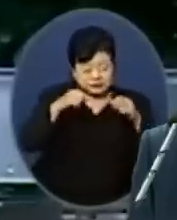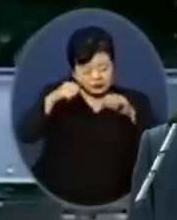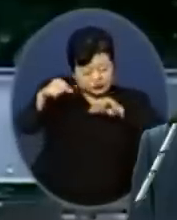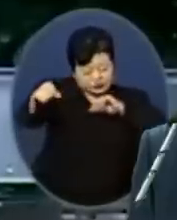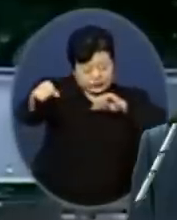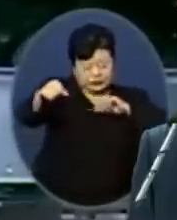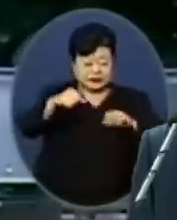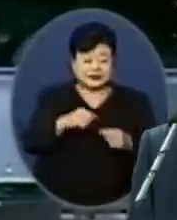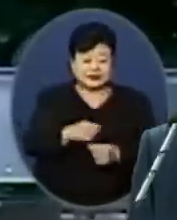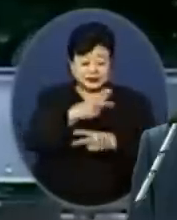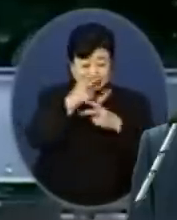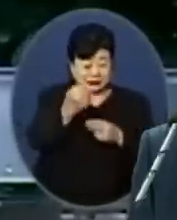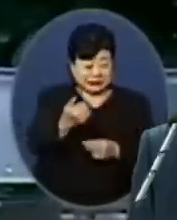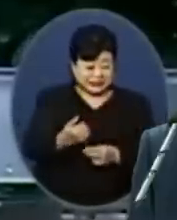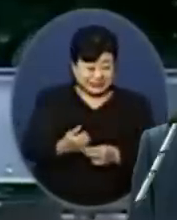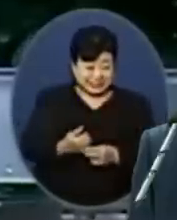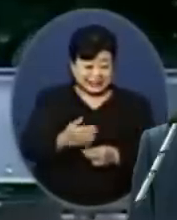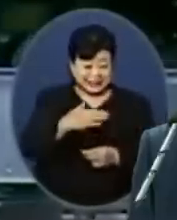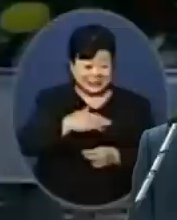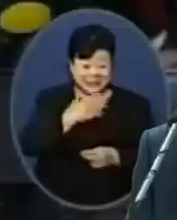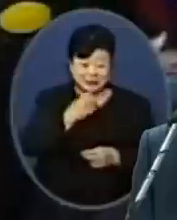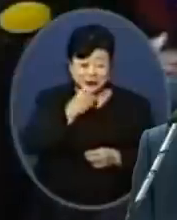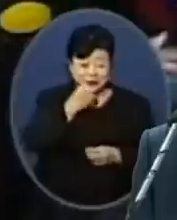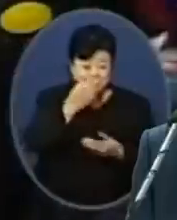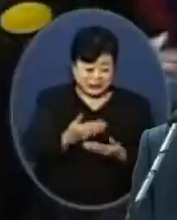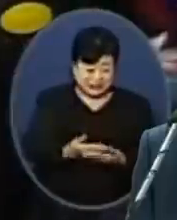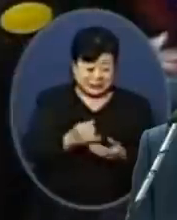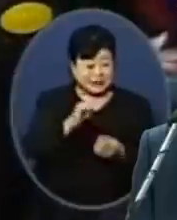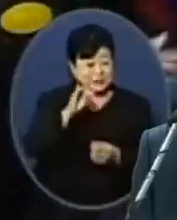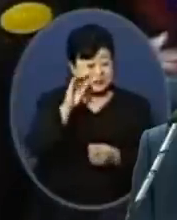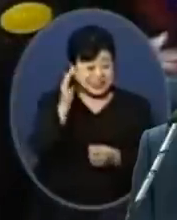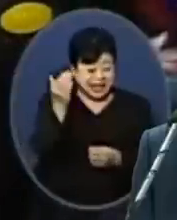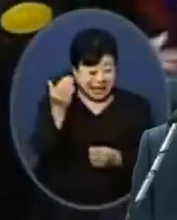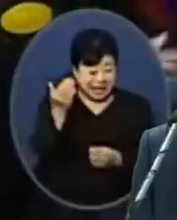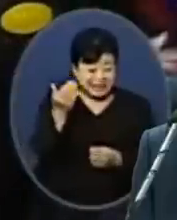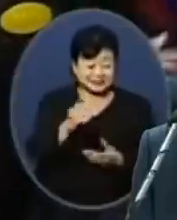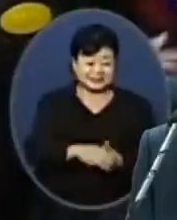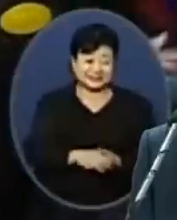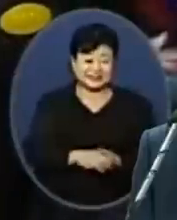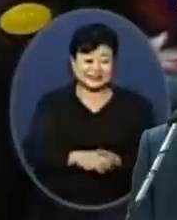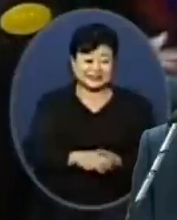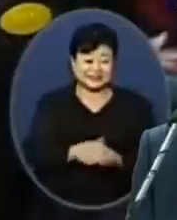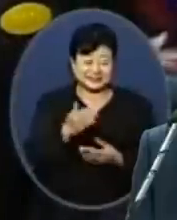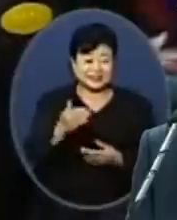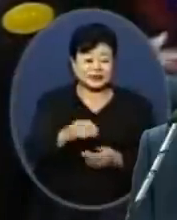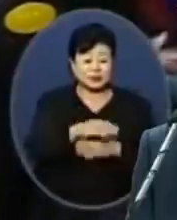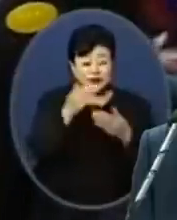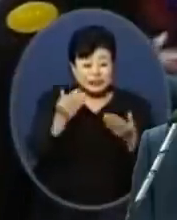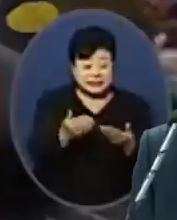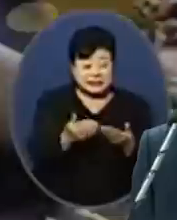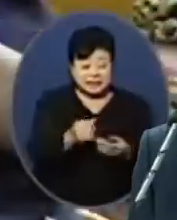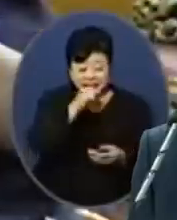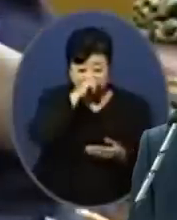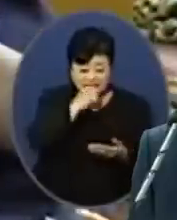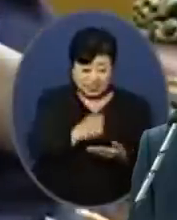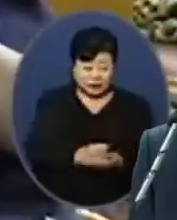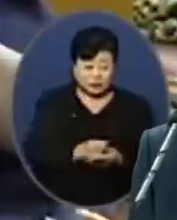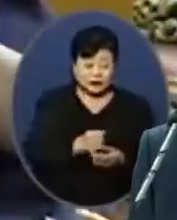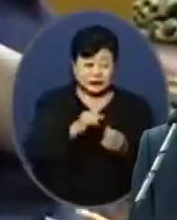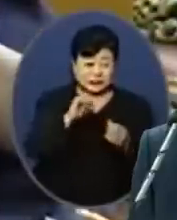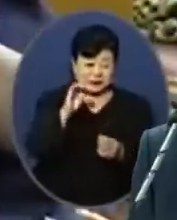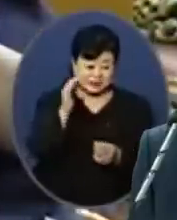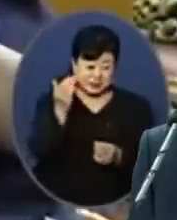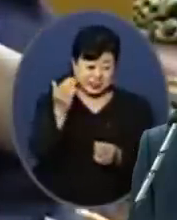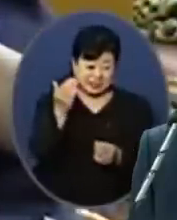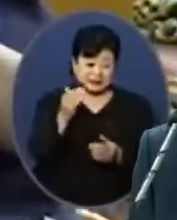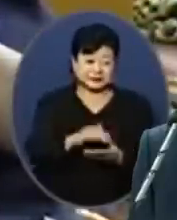켜고 잠들기 전에 나는 아브라함의 복을 받은 사람이다. 나는 매사에 형통한 사람이다.